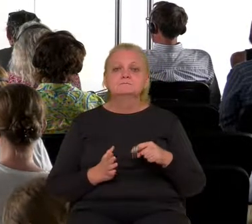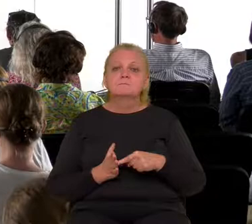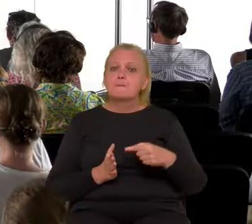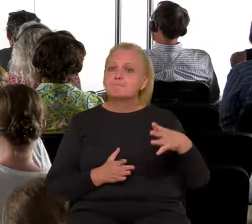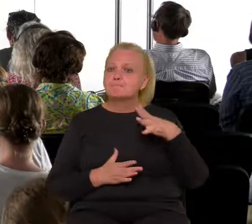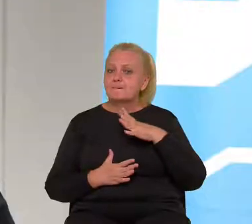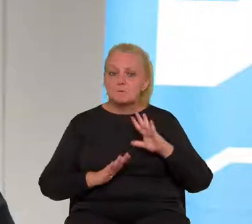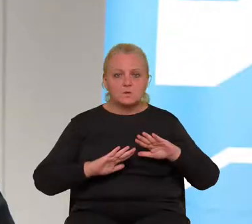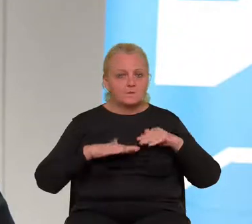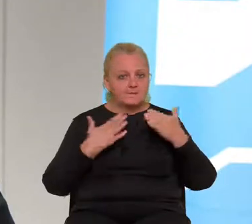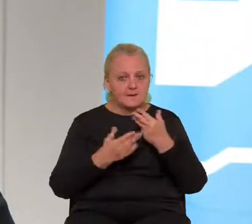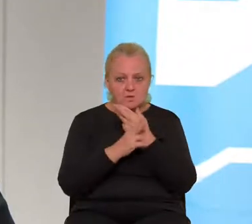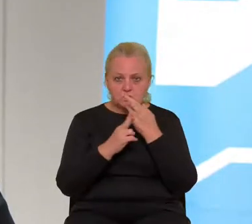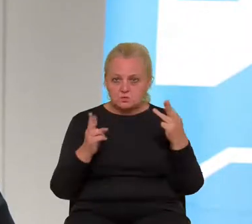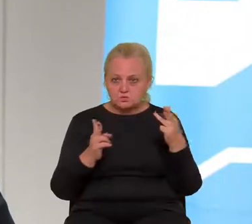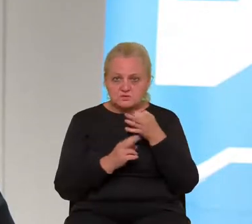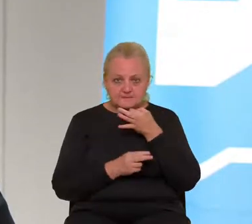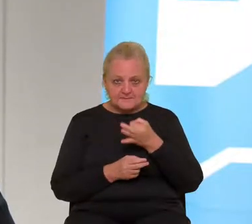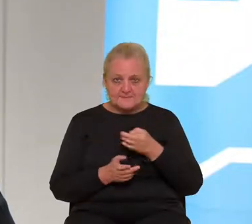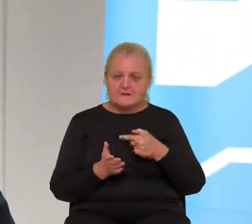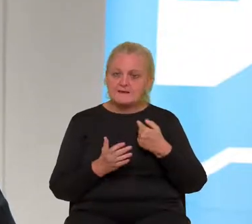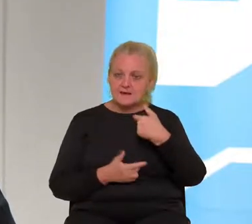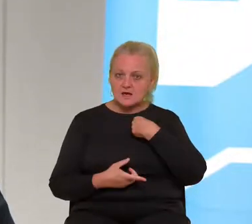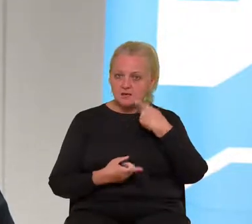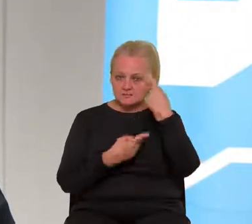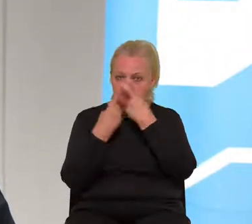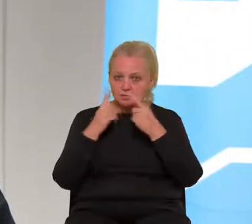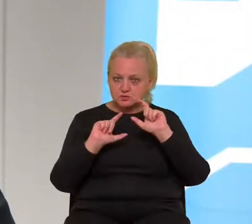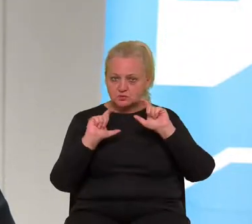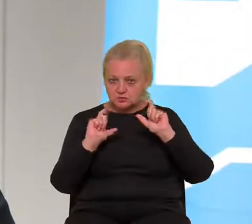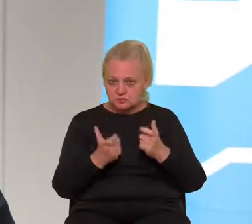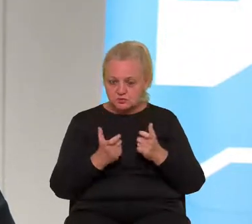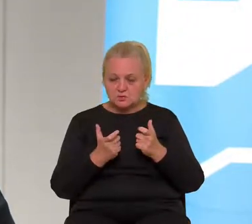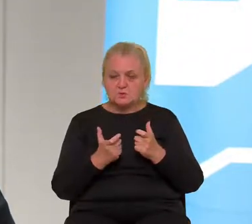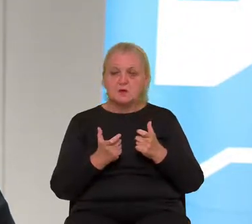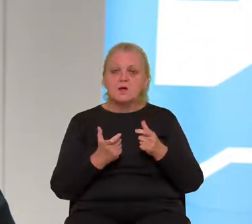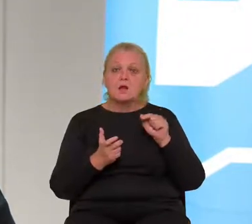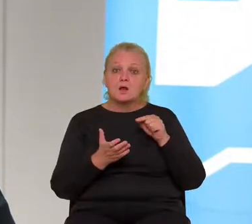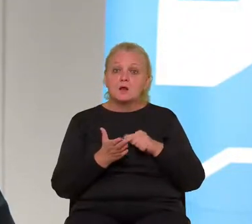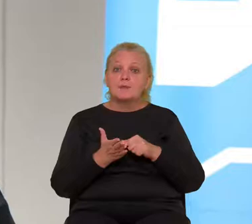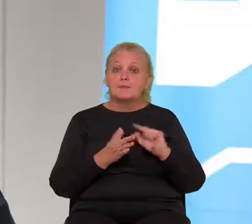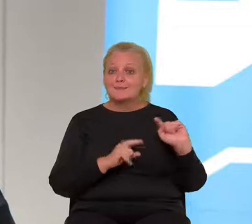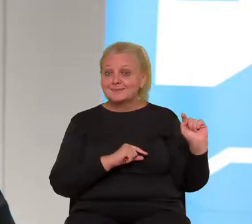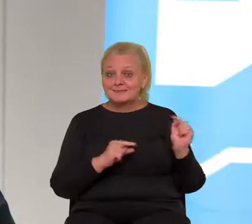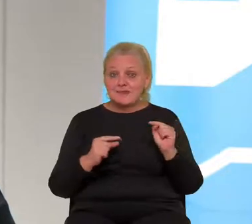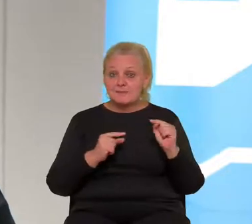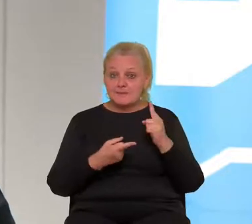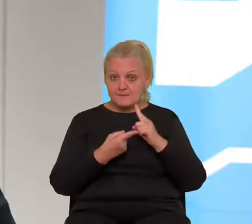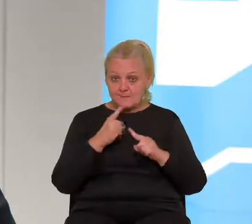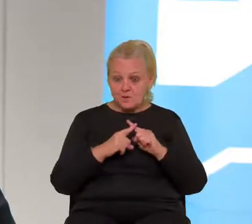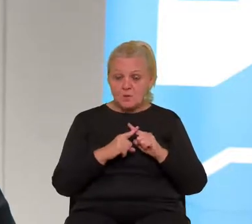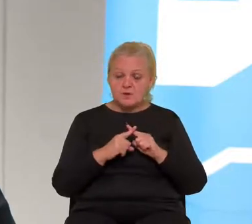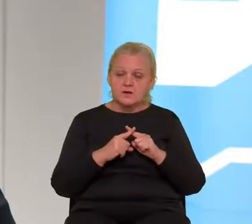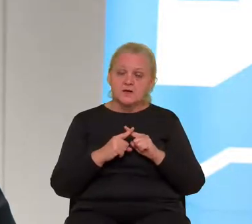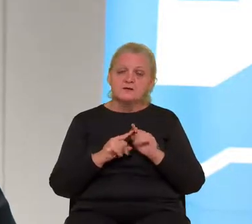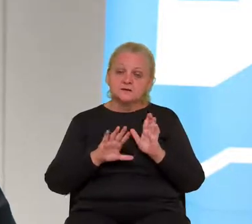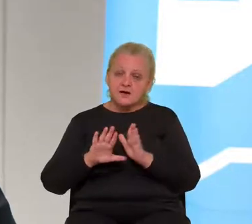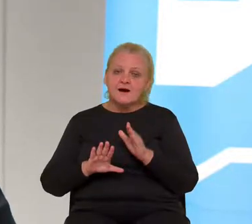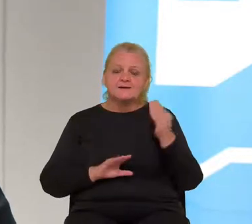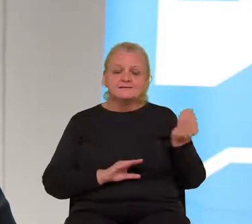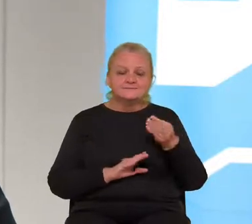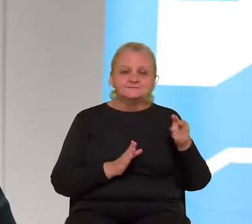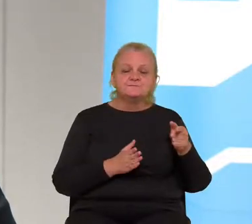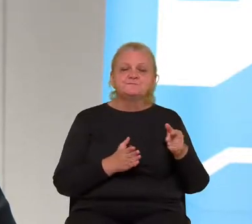zadawało przeróżne pytania, ale zastanawiam się, czy poza tą debatą polityczną przychodzi do